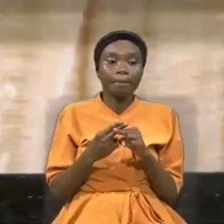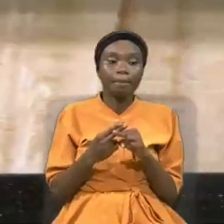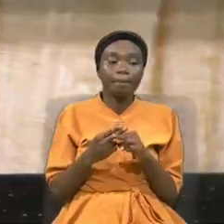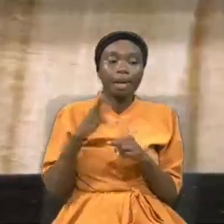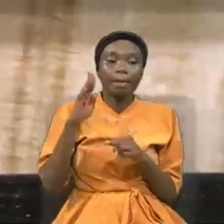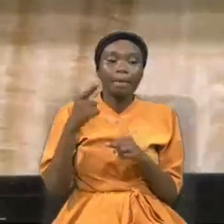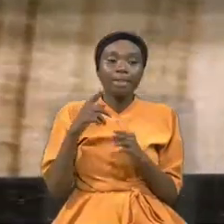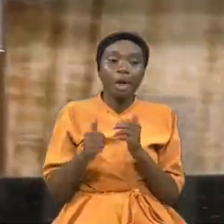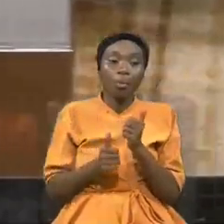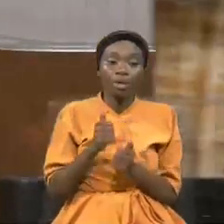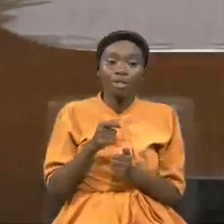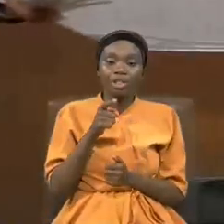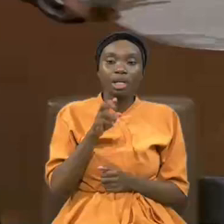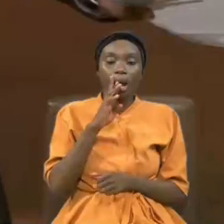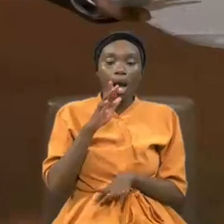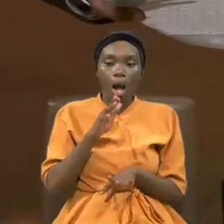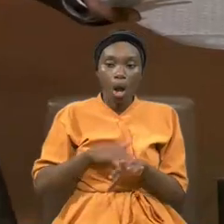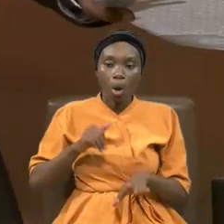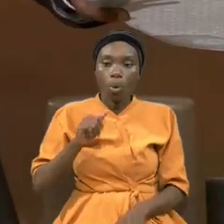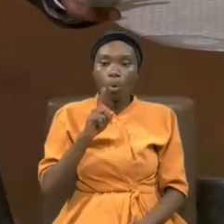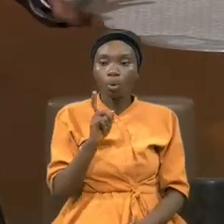que vous portez?